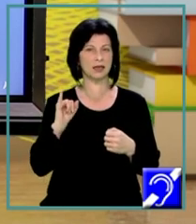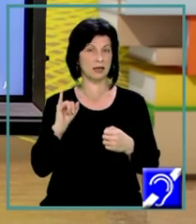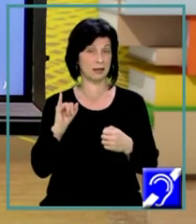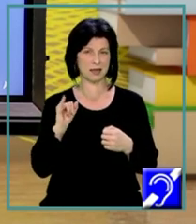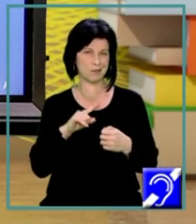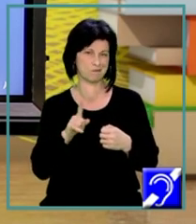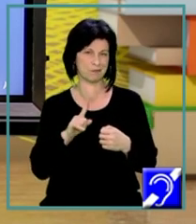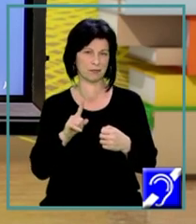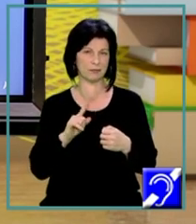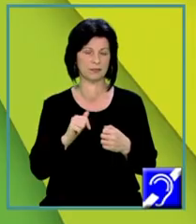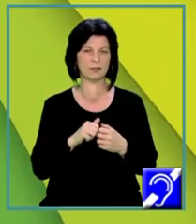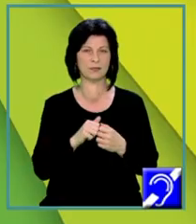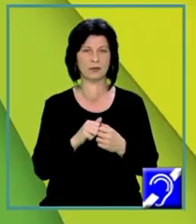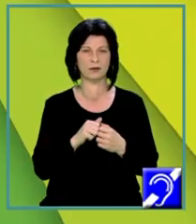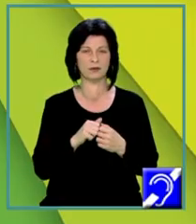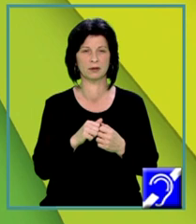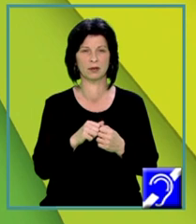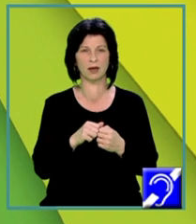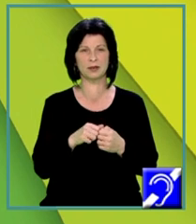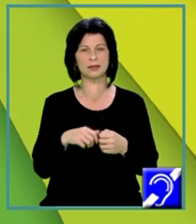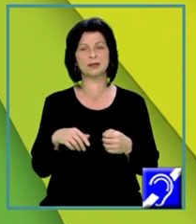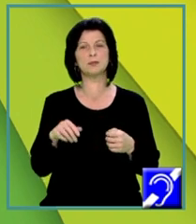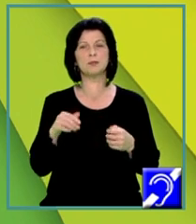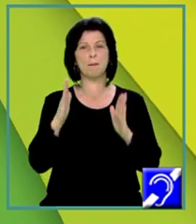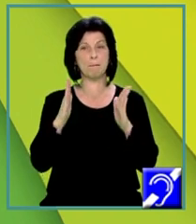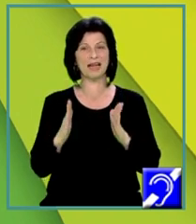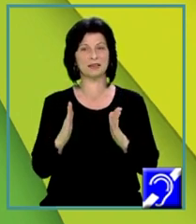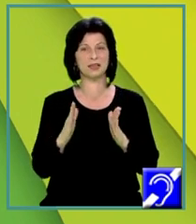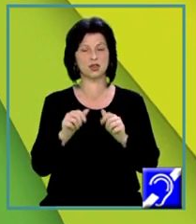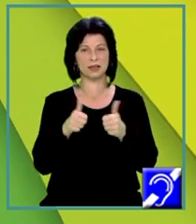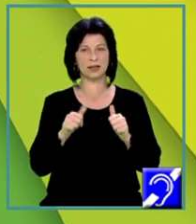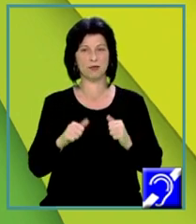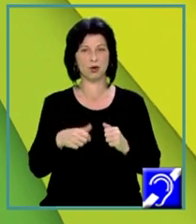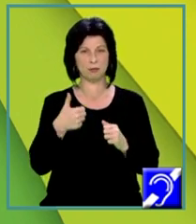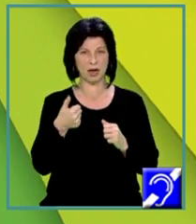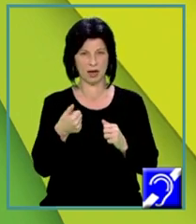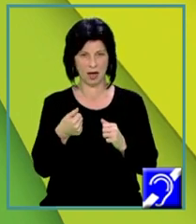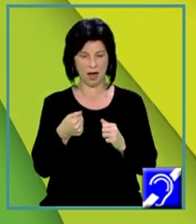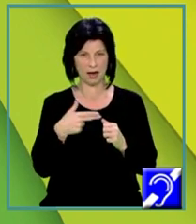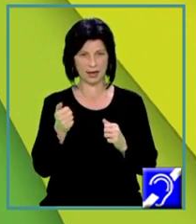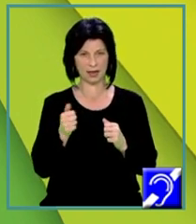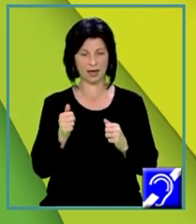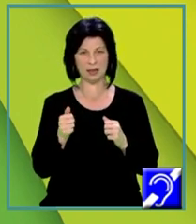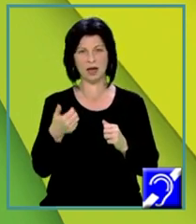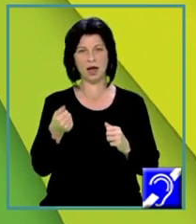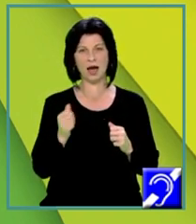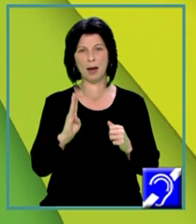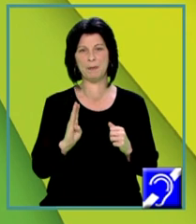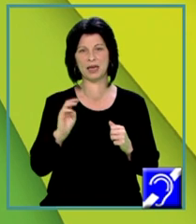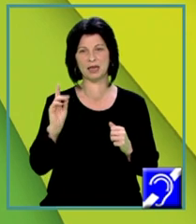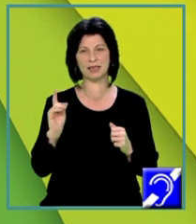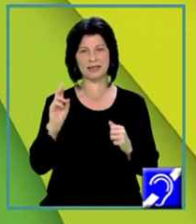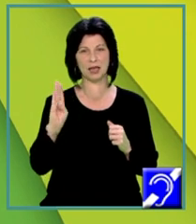a matricelor a de formă a d o r b ba unde a și b sunt raționale